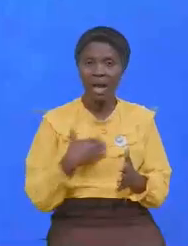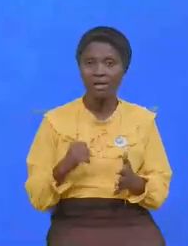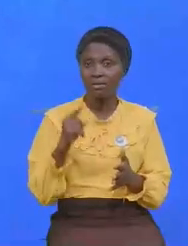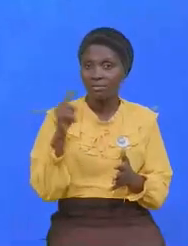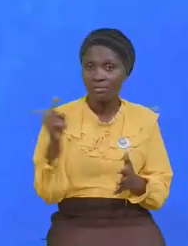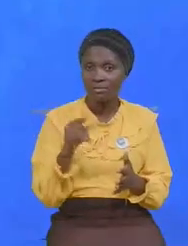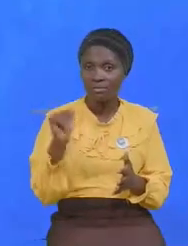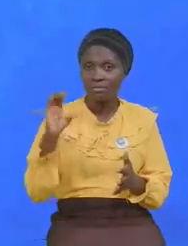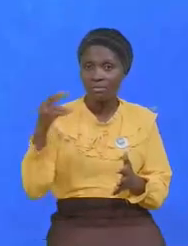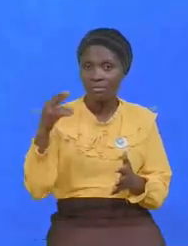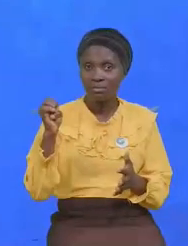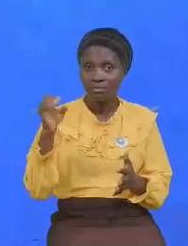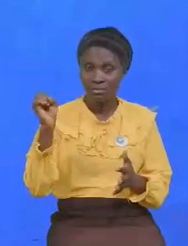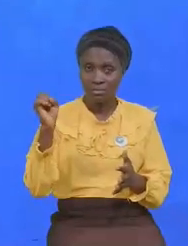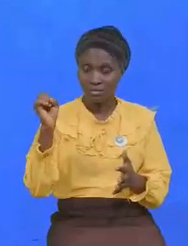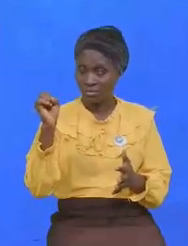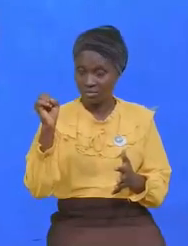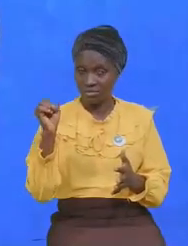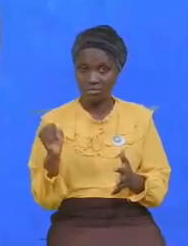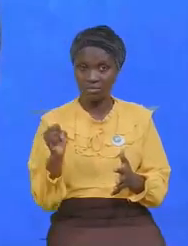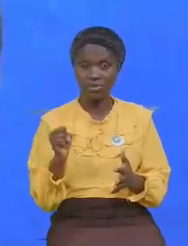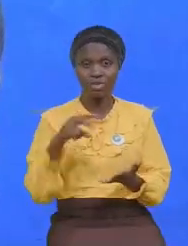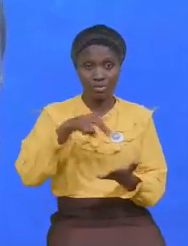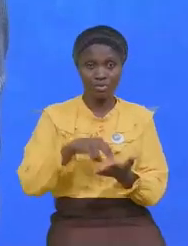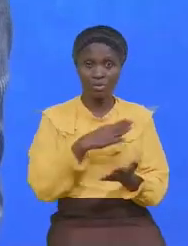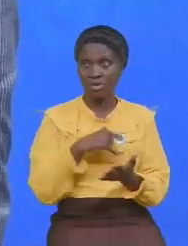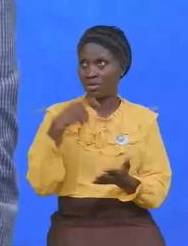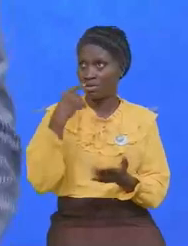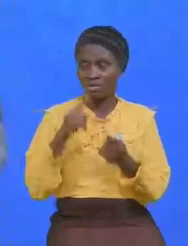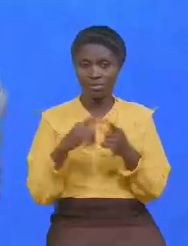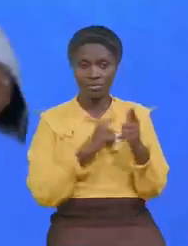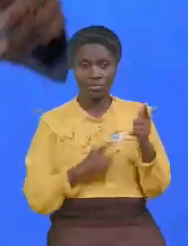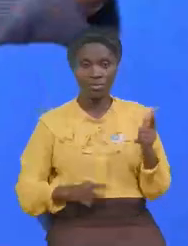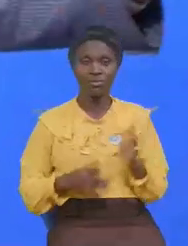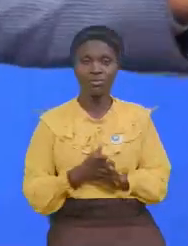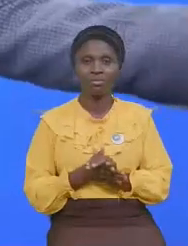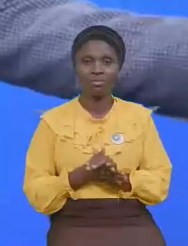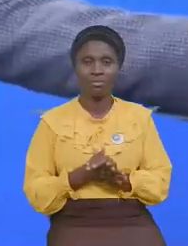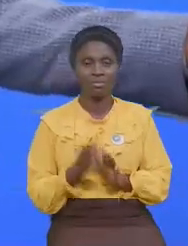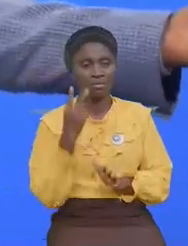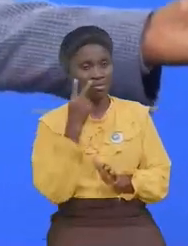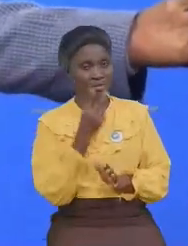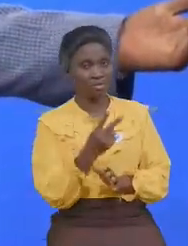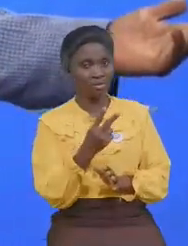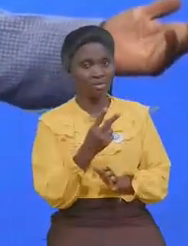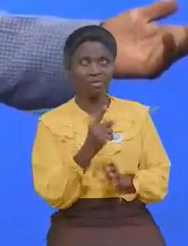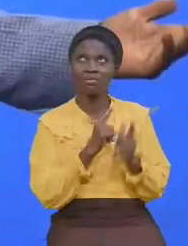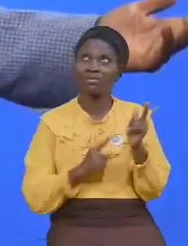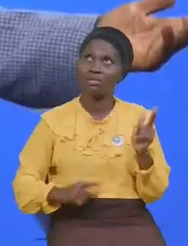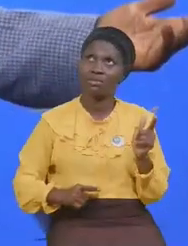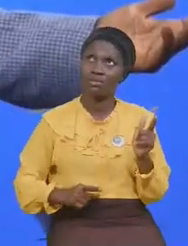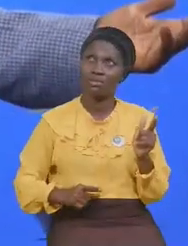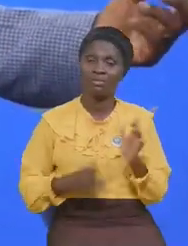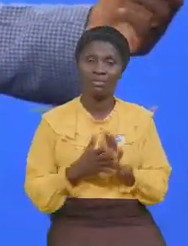Mais Zachée, se tenant devant le Seigneur, lui dit, Voici,